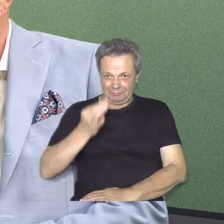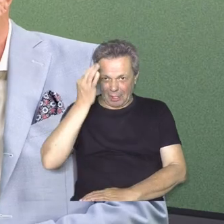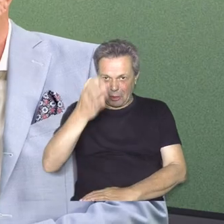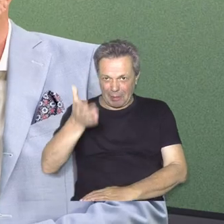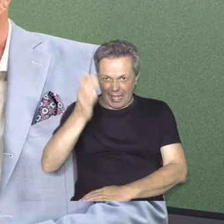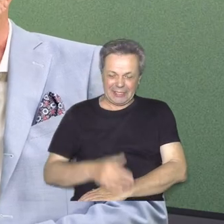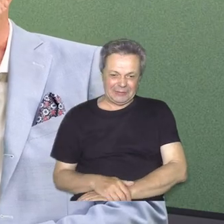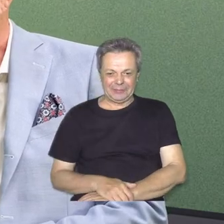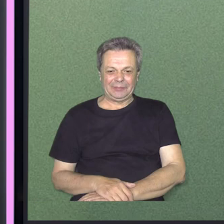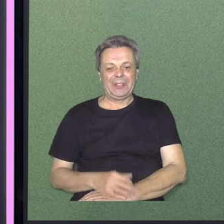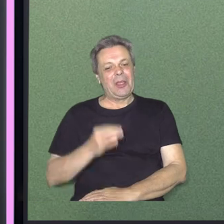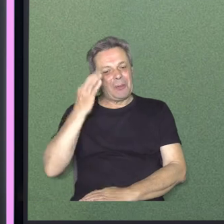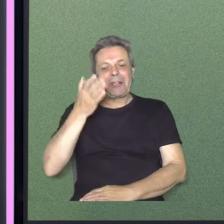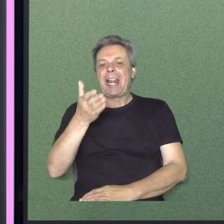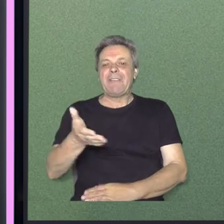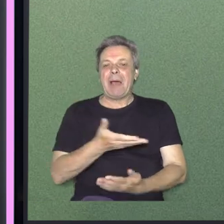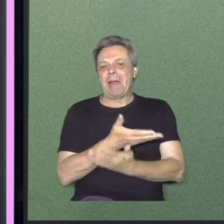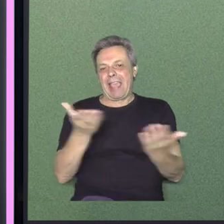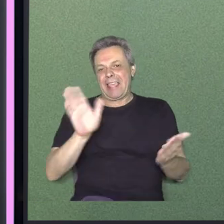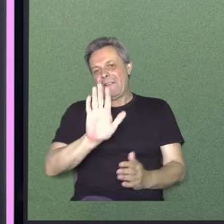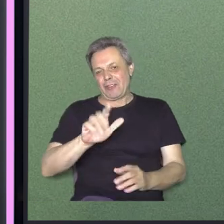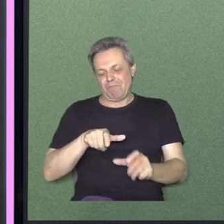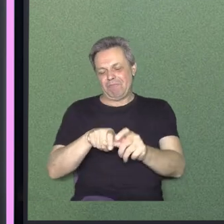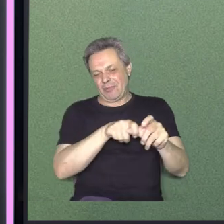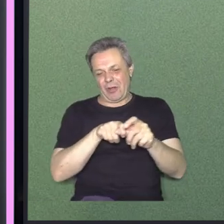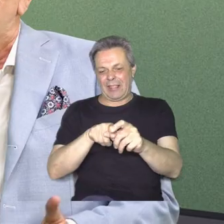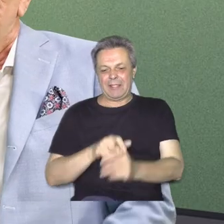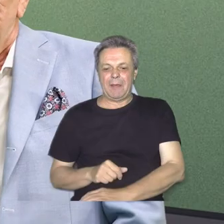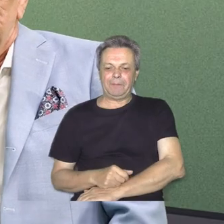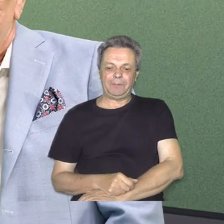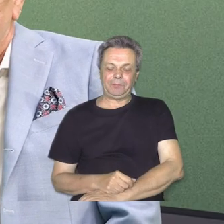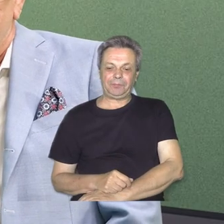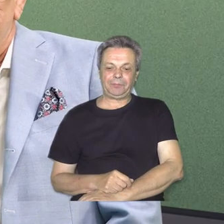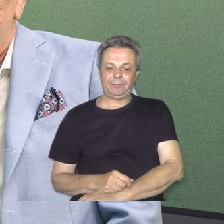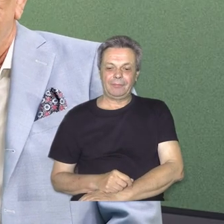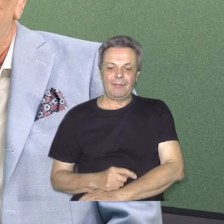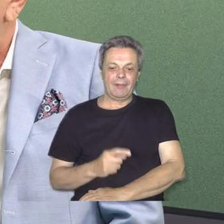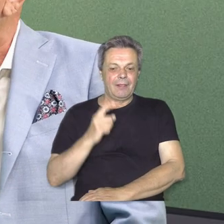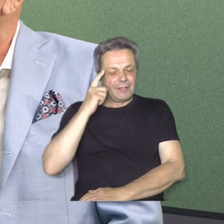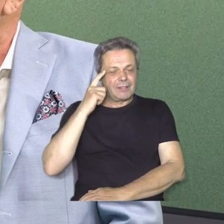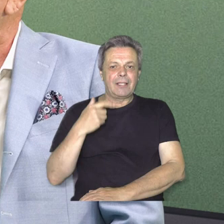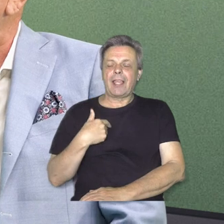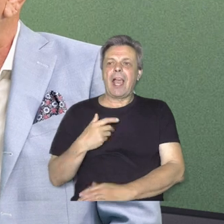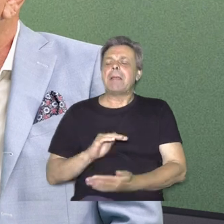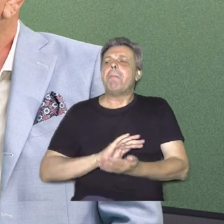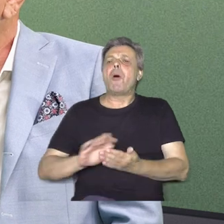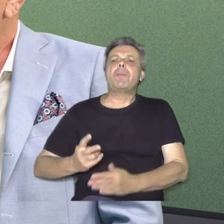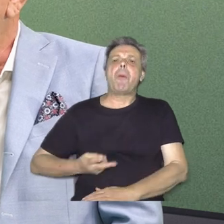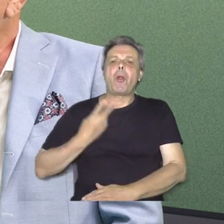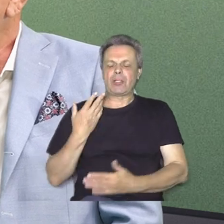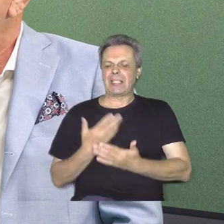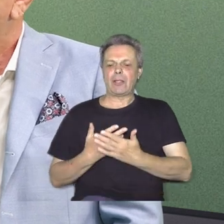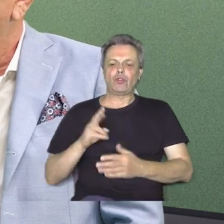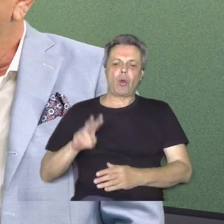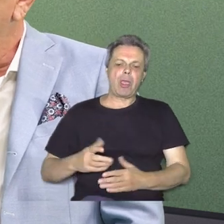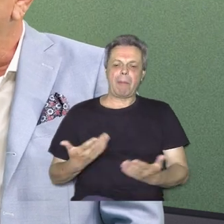Dobar dan vam želim. Dobar dan vama i suradnicima. Pa znate da sam posebno ponosan jer